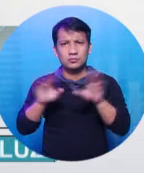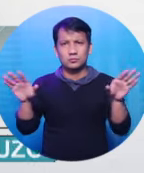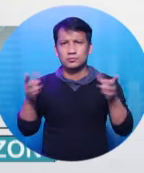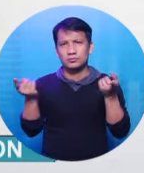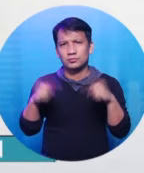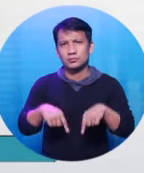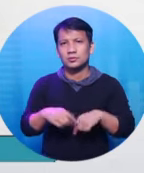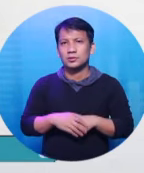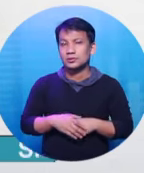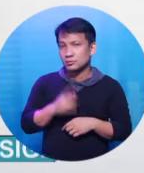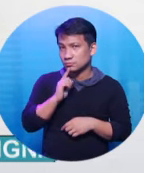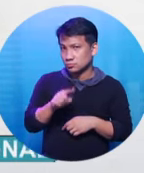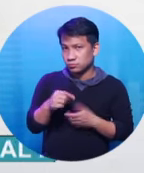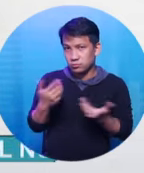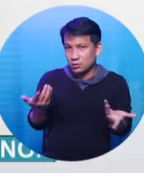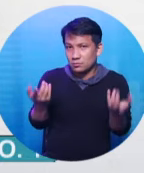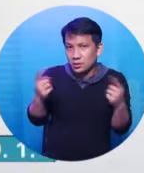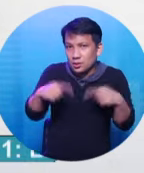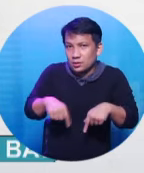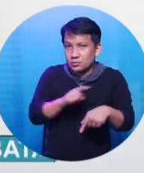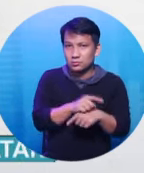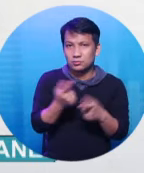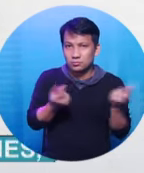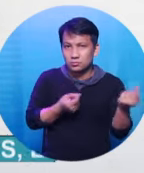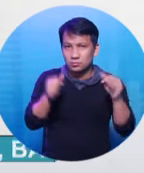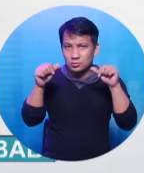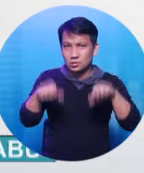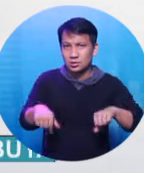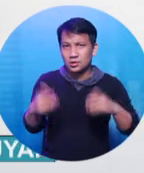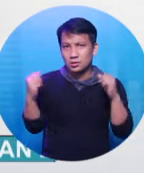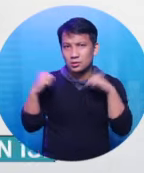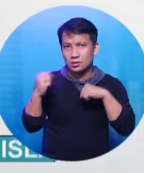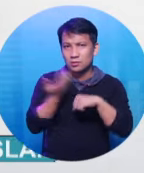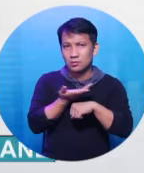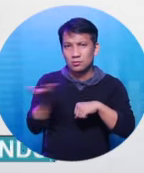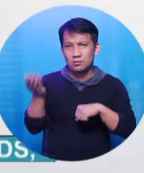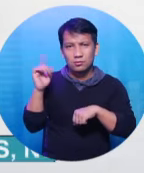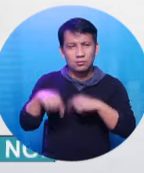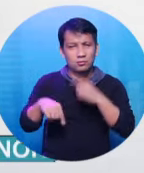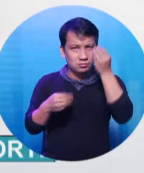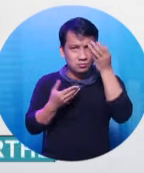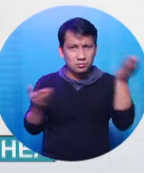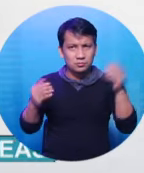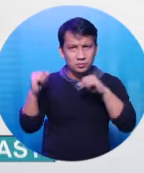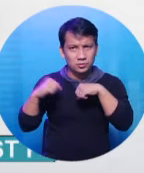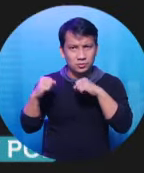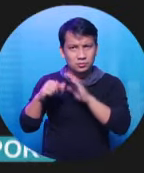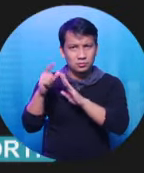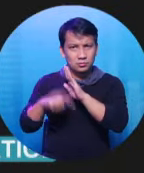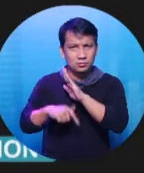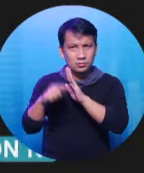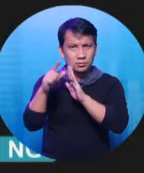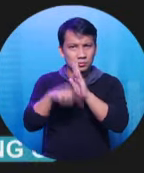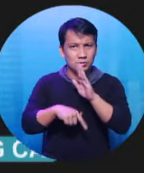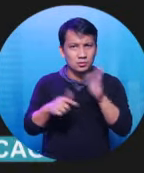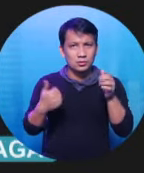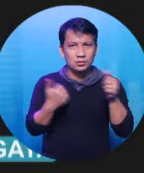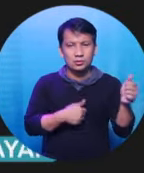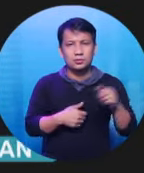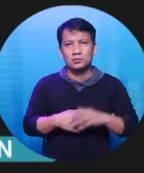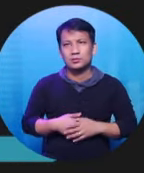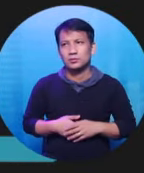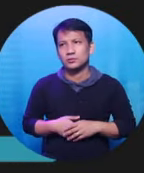niya. And now, sir, kung sinasabing areglo, hindi ako magpag-areglo sa kanya kasi I think law is law. So, panagutan mo yung ginawa mo,